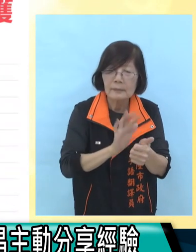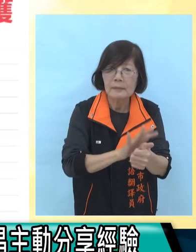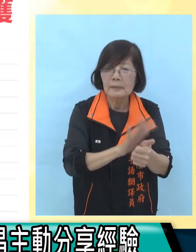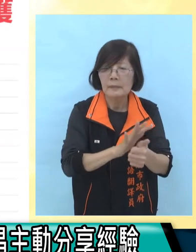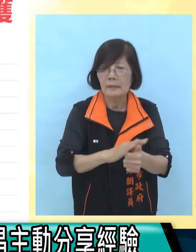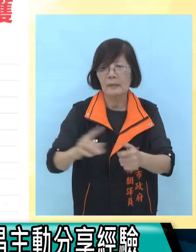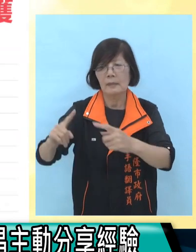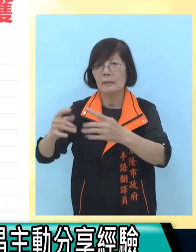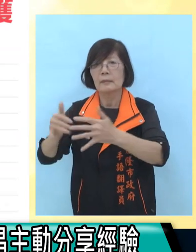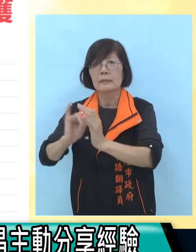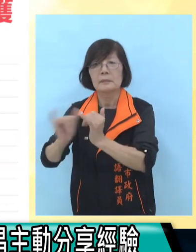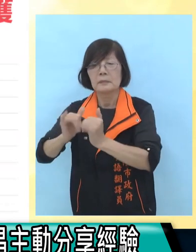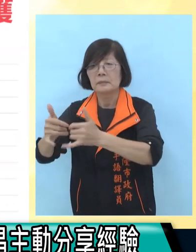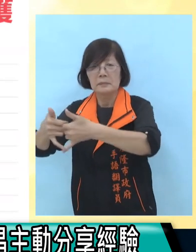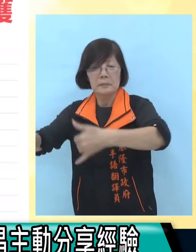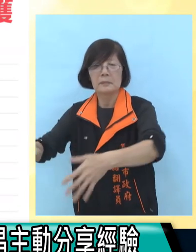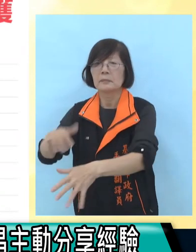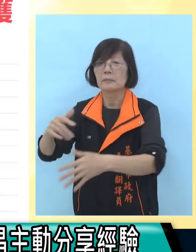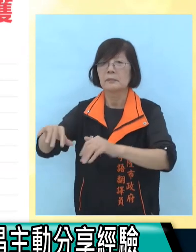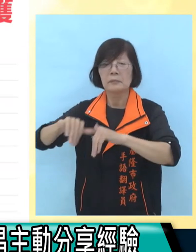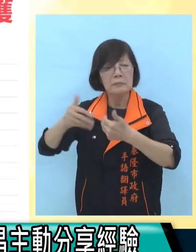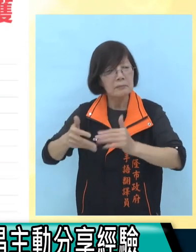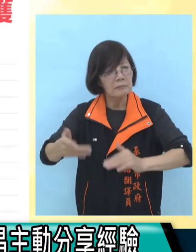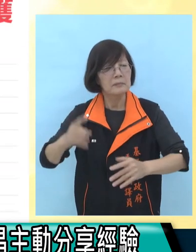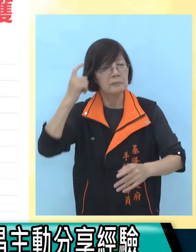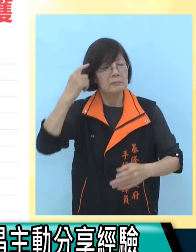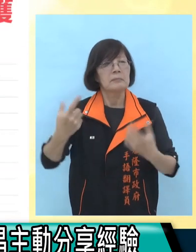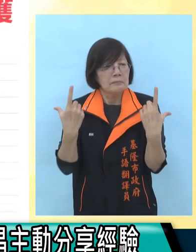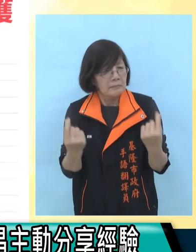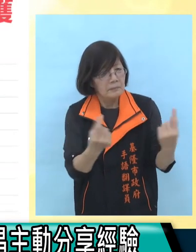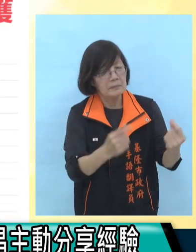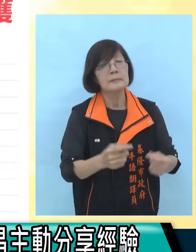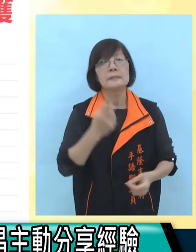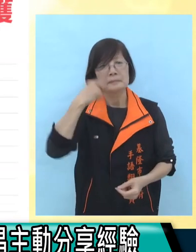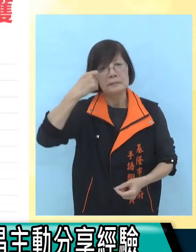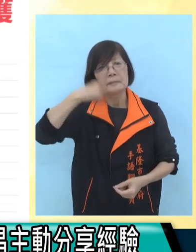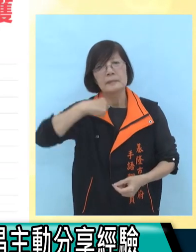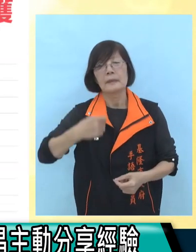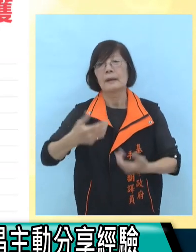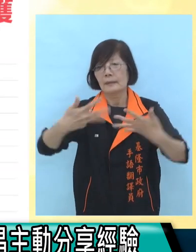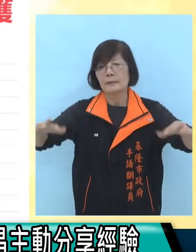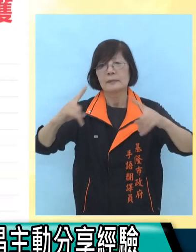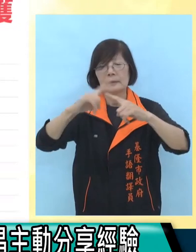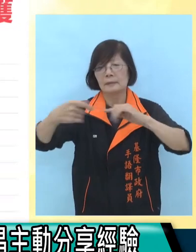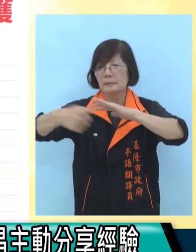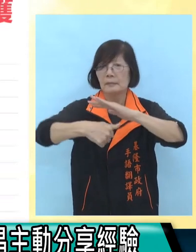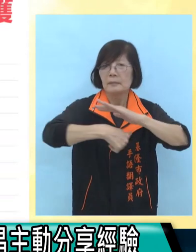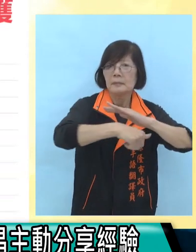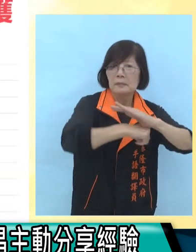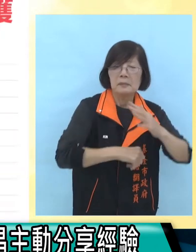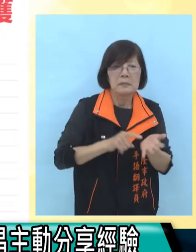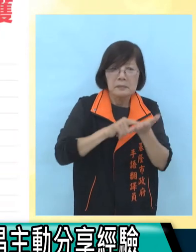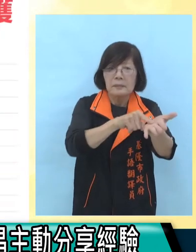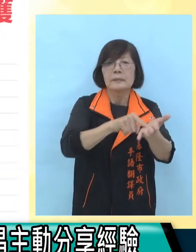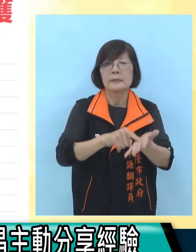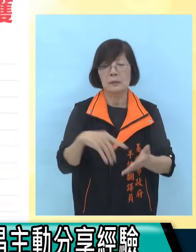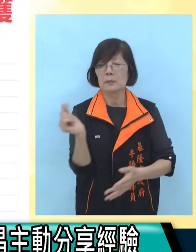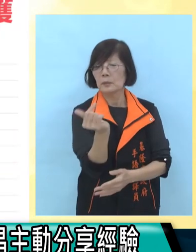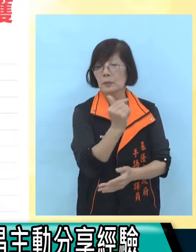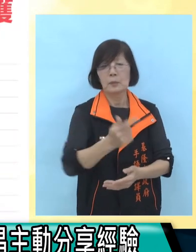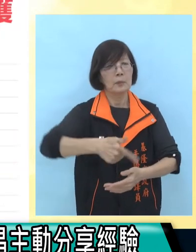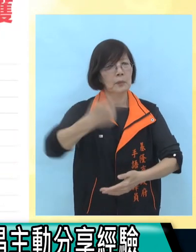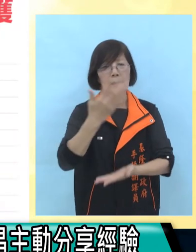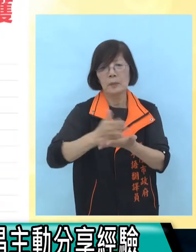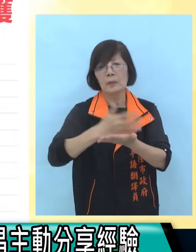众很好的这一个反应跟认同，所以有这么多人入案然后也快速解决，我们在一天里面就已